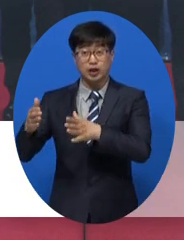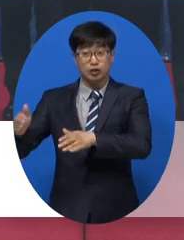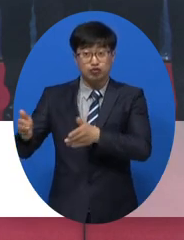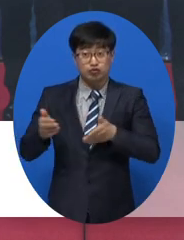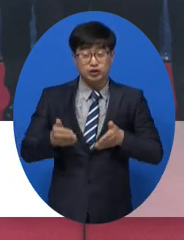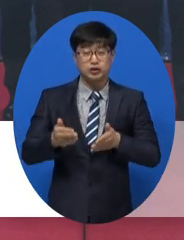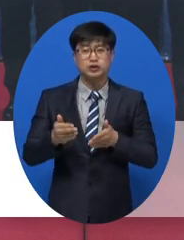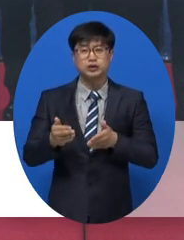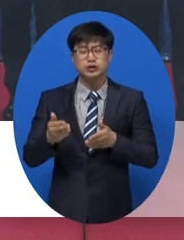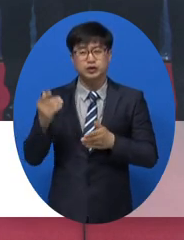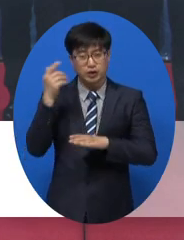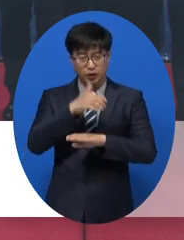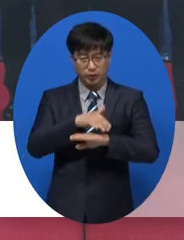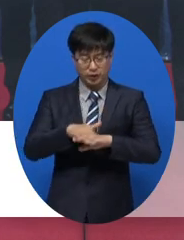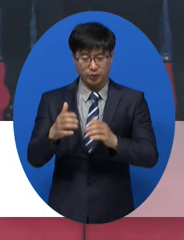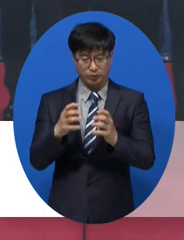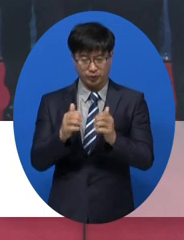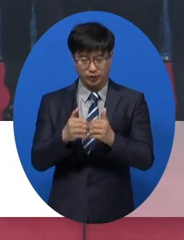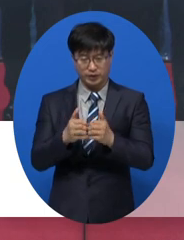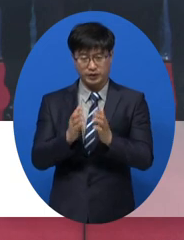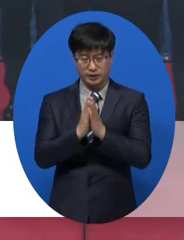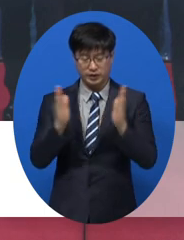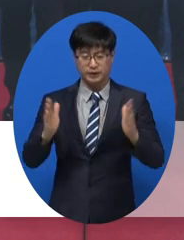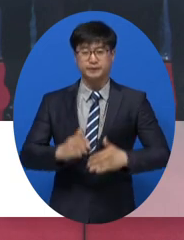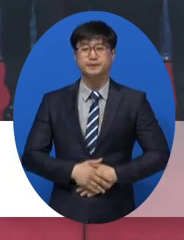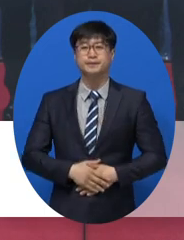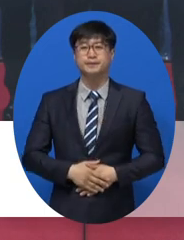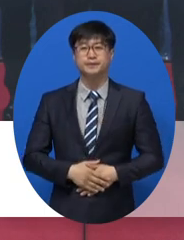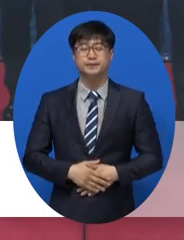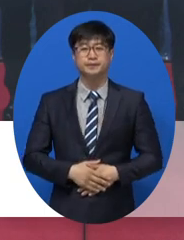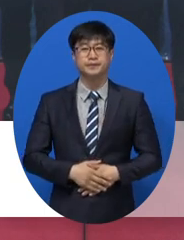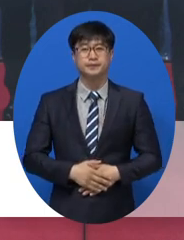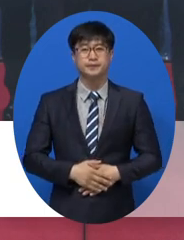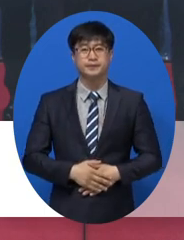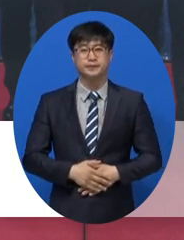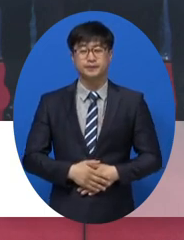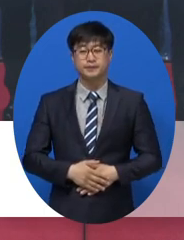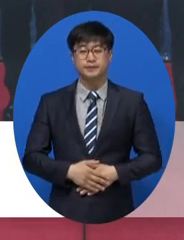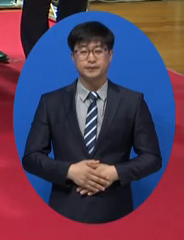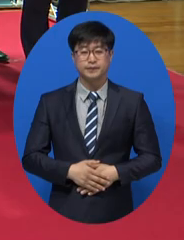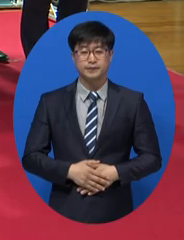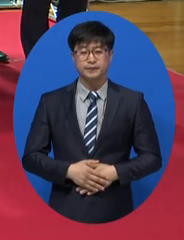위해 전략 회의를 열었습니다. 자세한 내용 이슬비 기자가 전합니다.